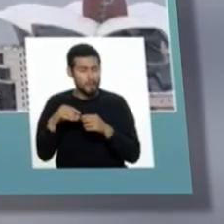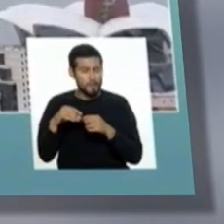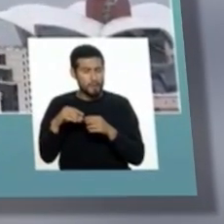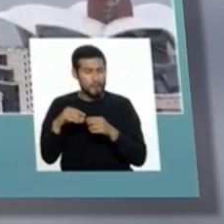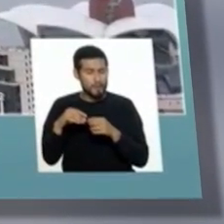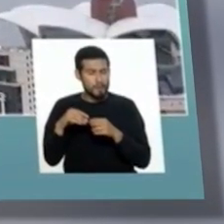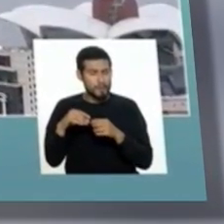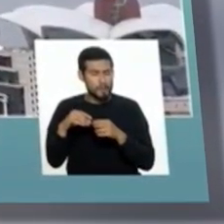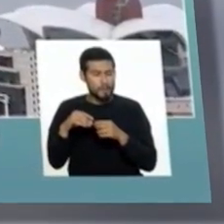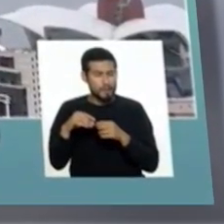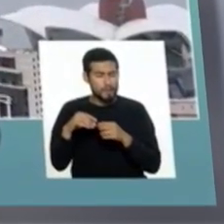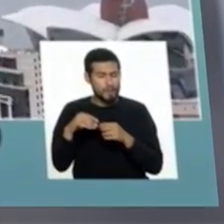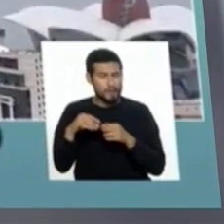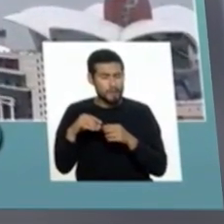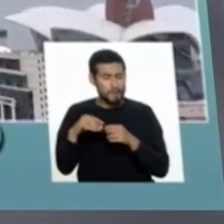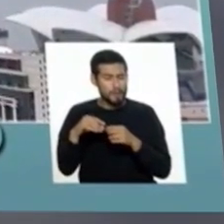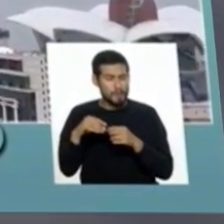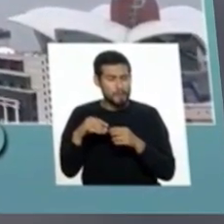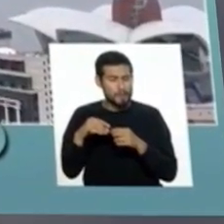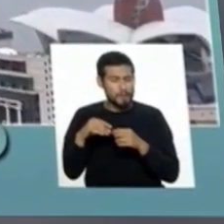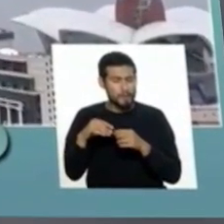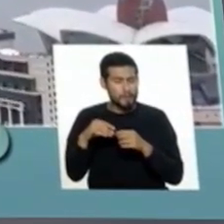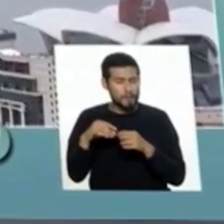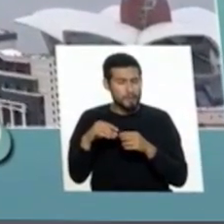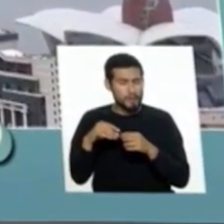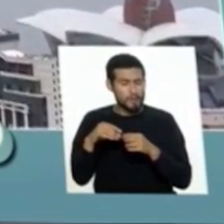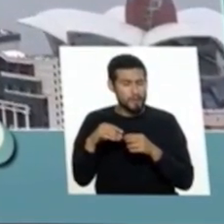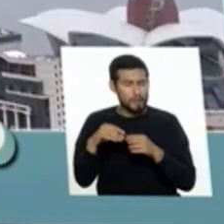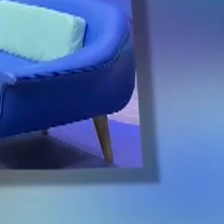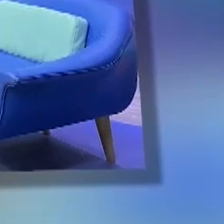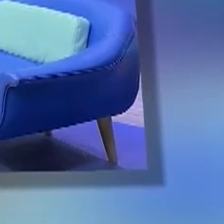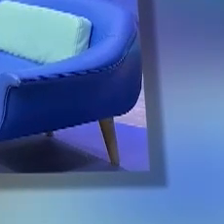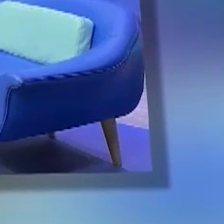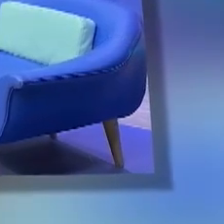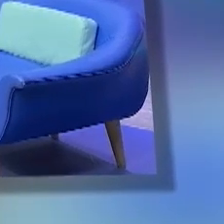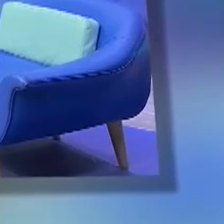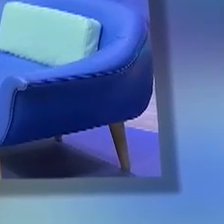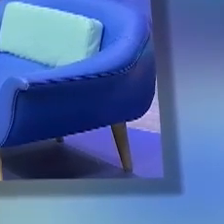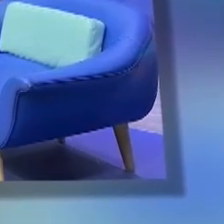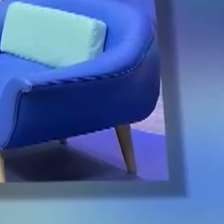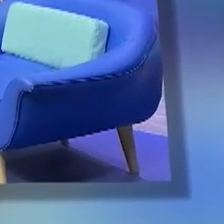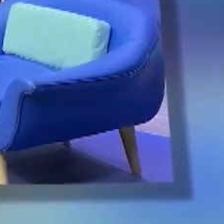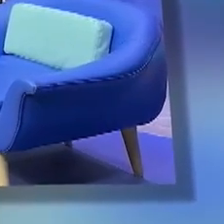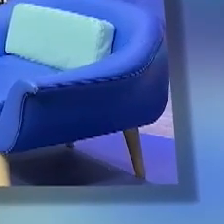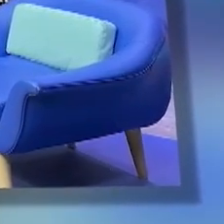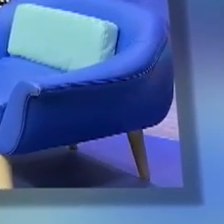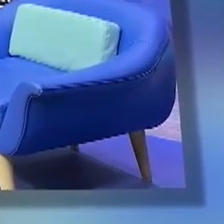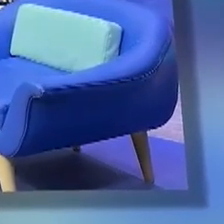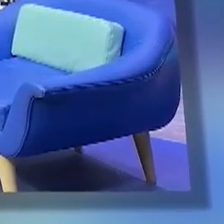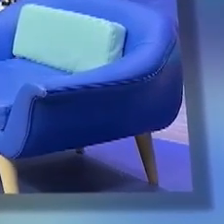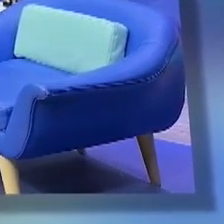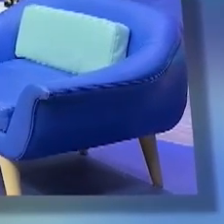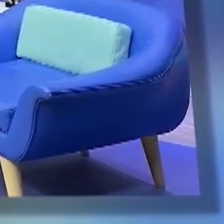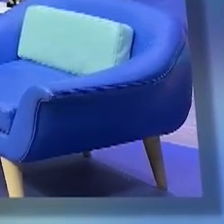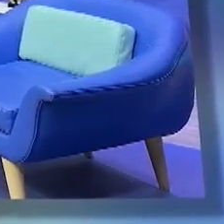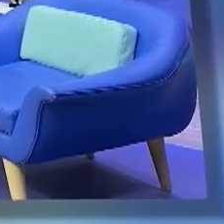влиятельное государство на международной арене, важный энергетический и транспортный узел, и прогрессивные развитые страны продолжаются